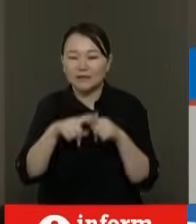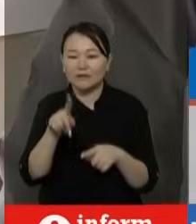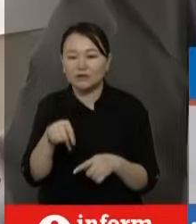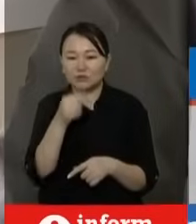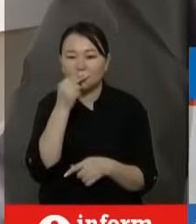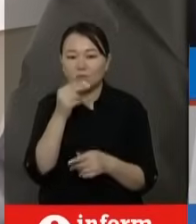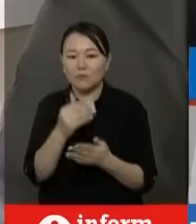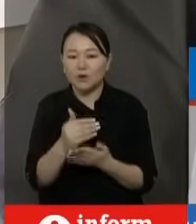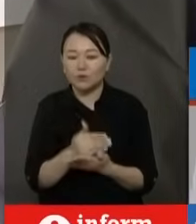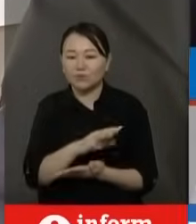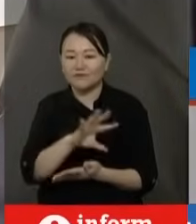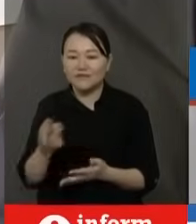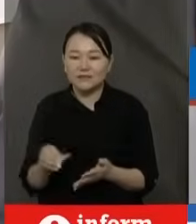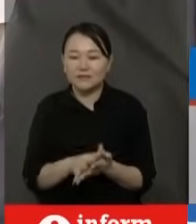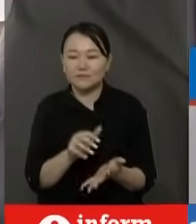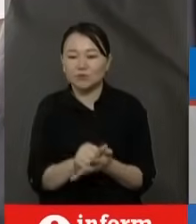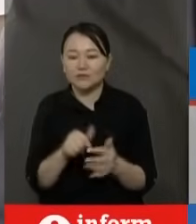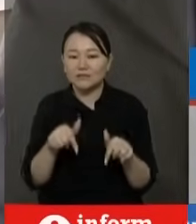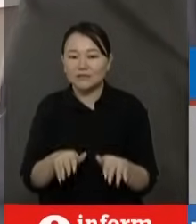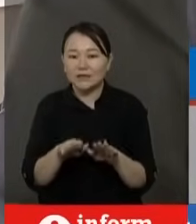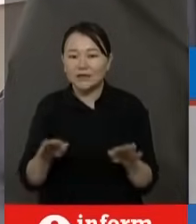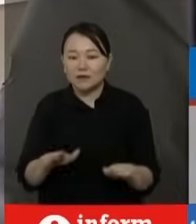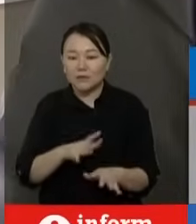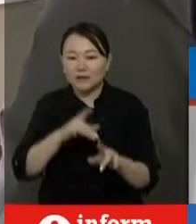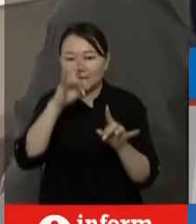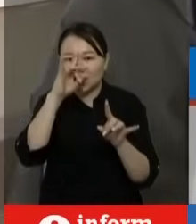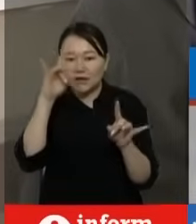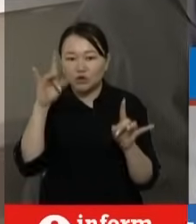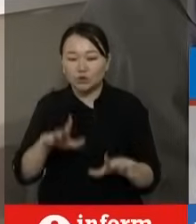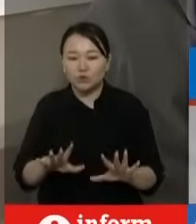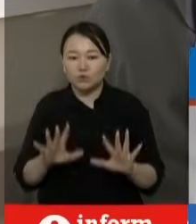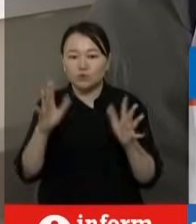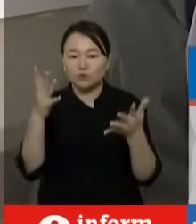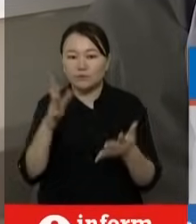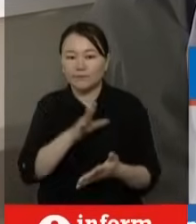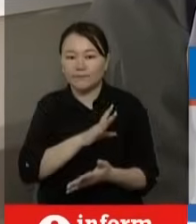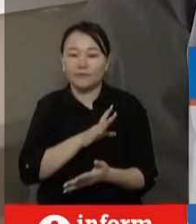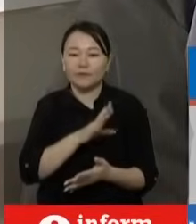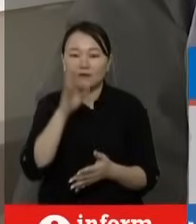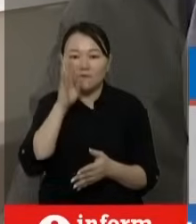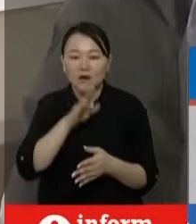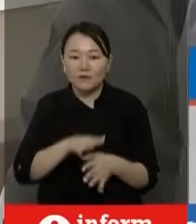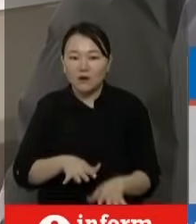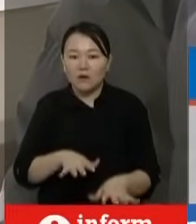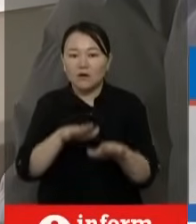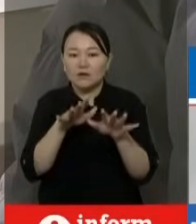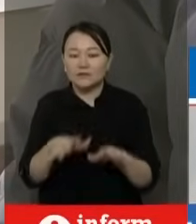продукты. Вот здесь были ученики, и неожиданно произошло подтопление